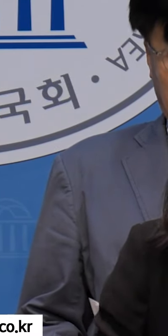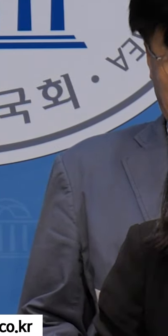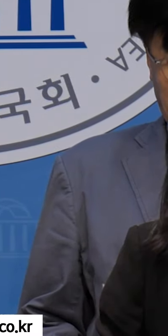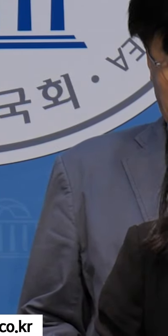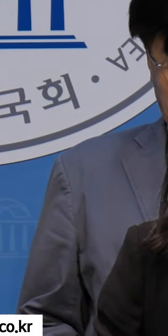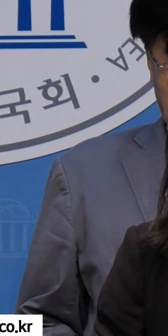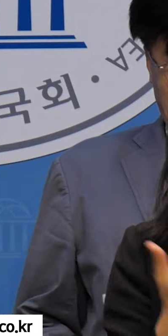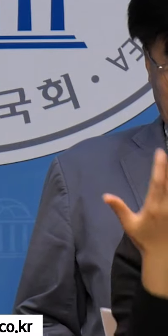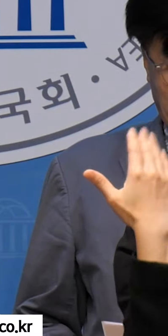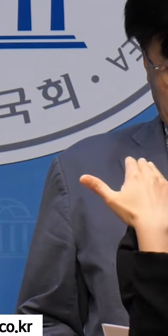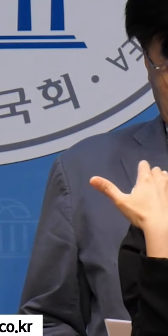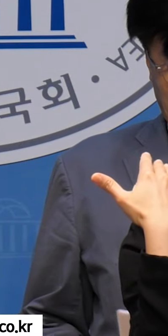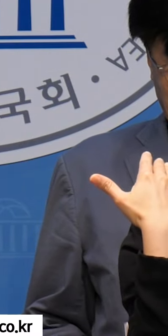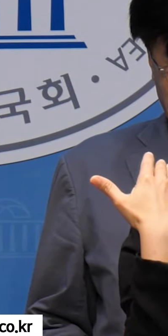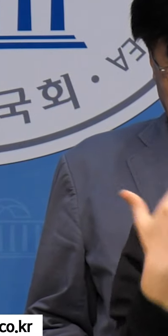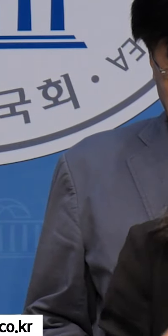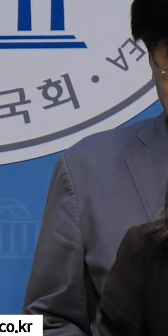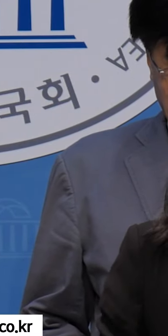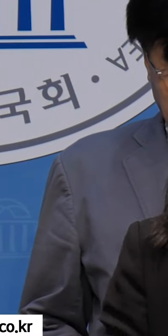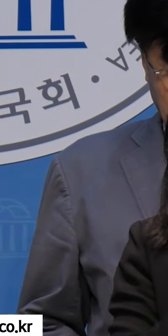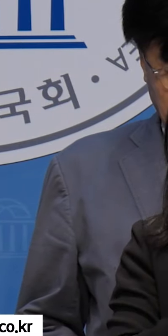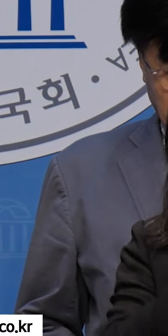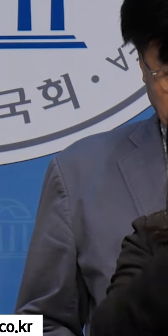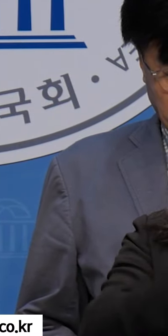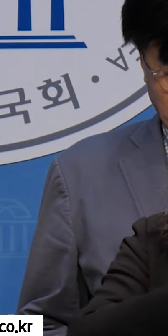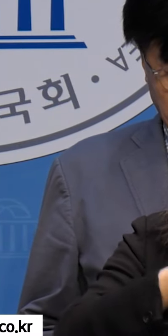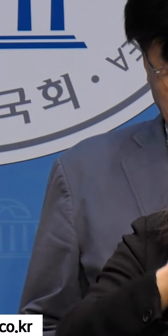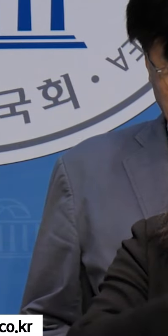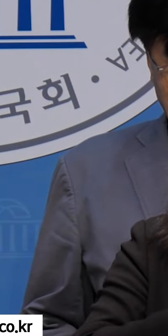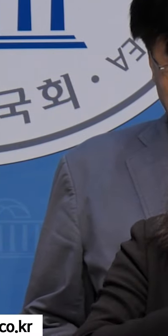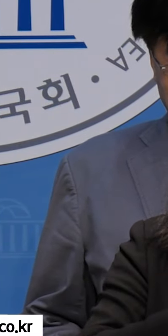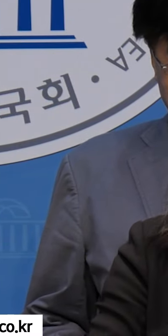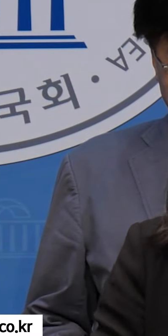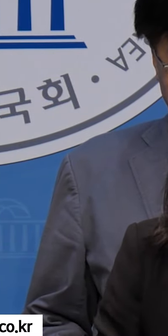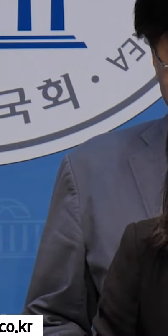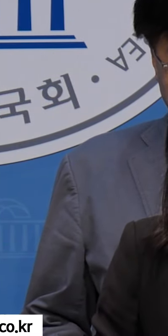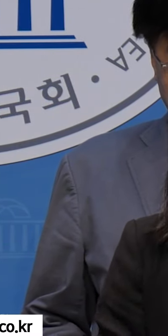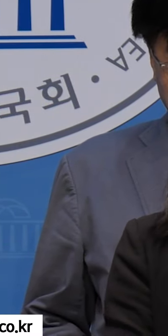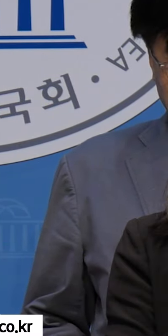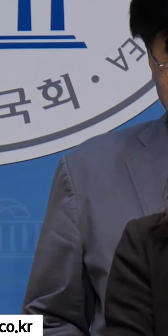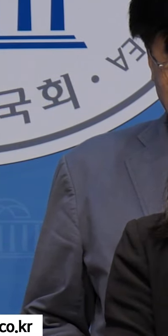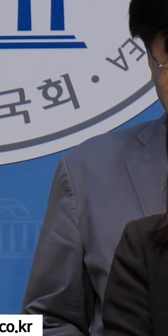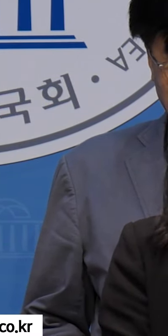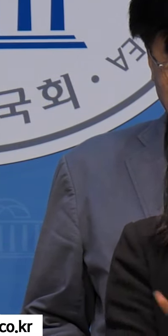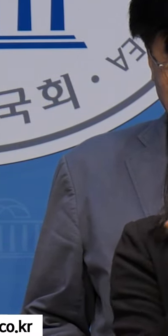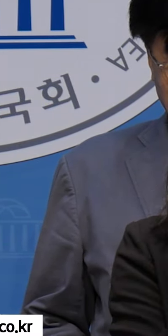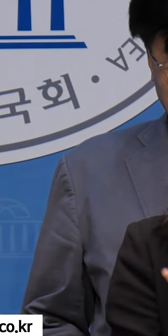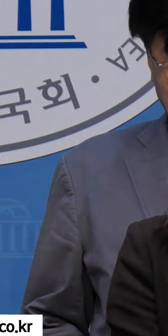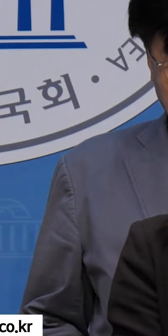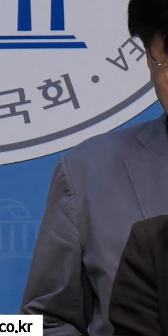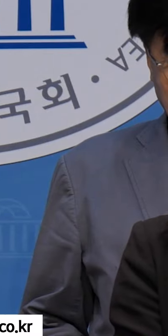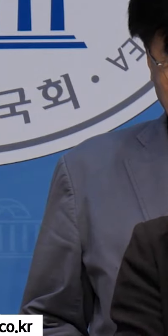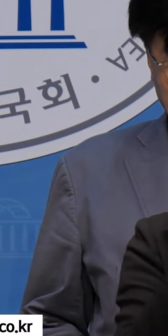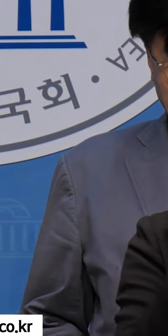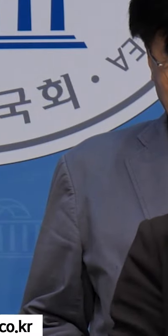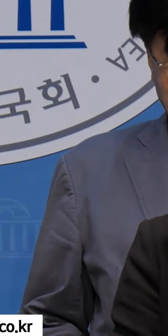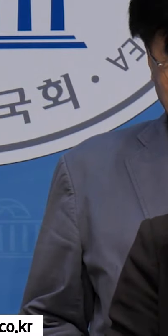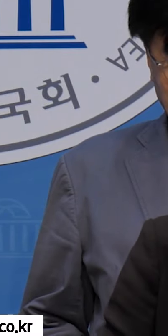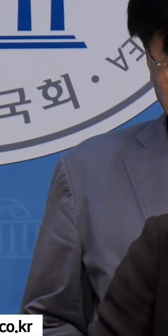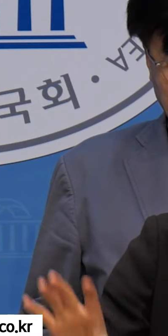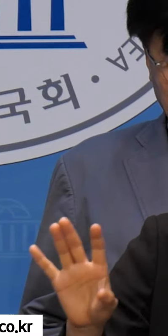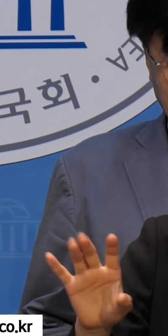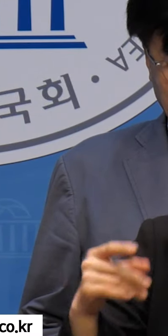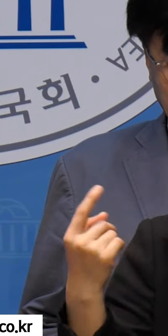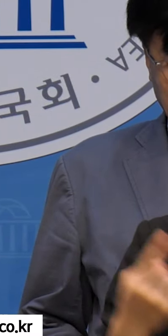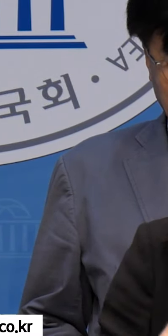이것도 지난번 우리 지난 총선 때도 유효 투표의 거의 50% 정도가 사표였습니다.